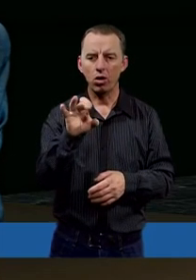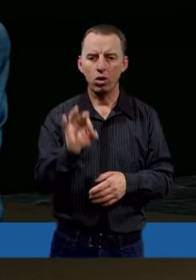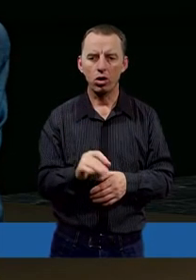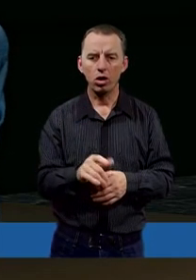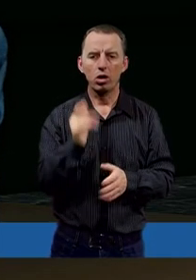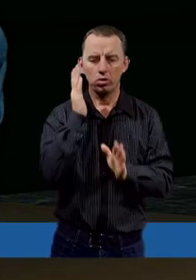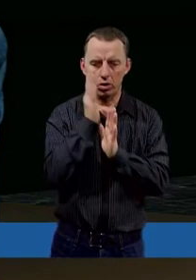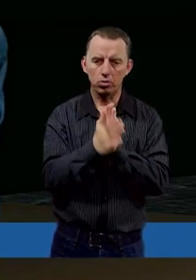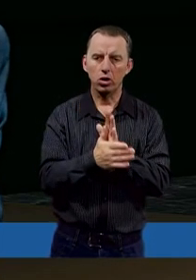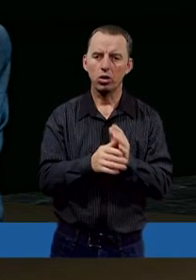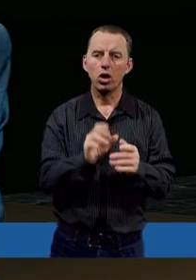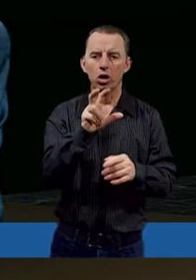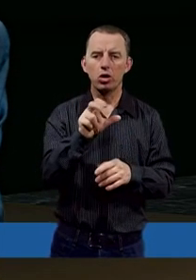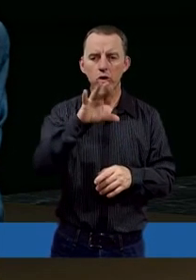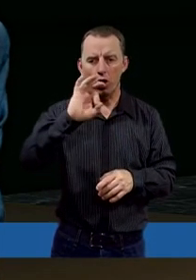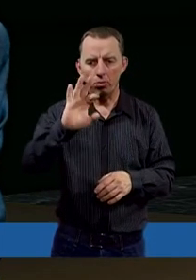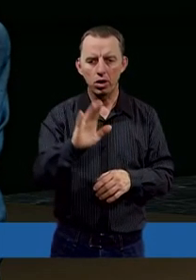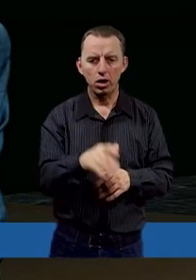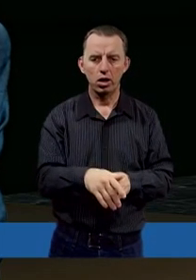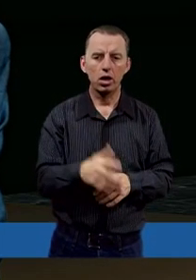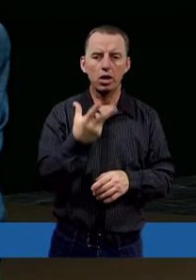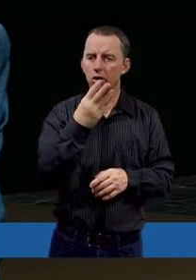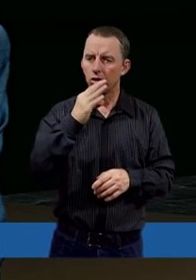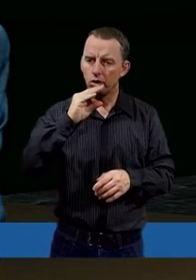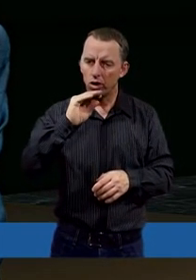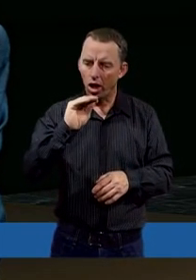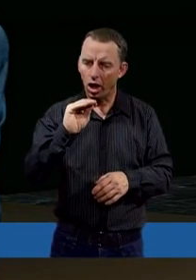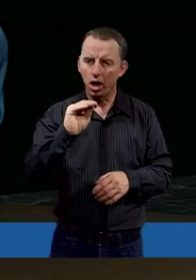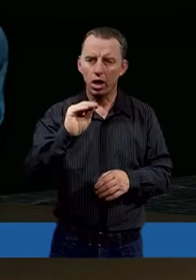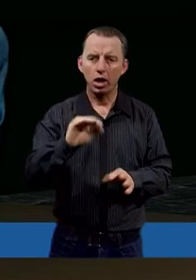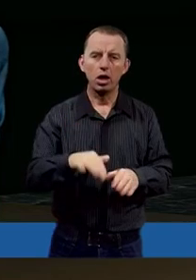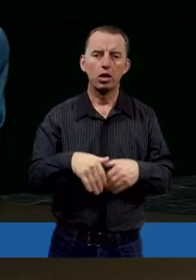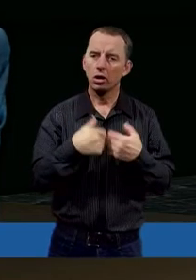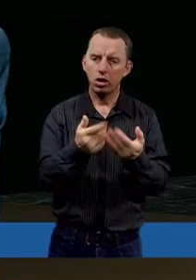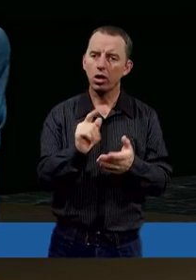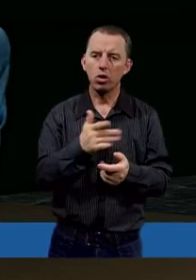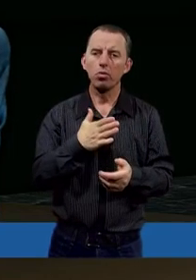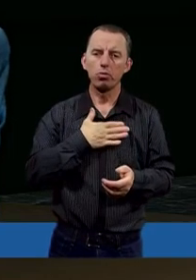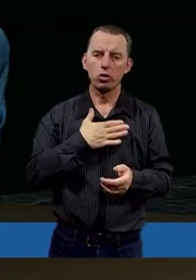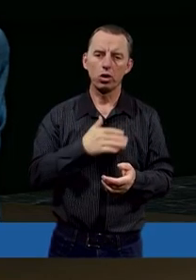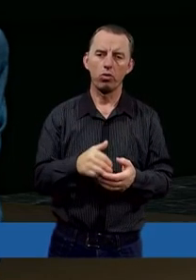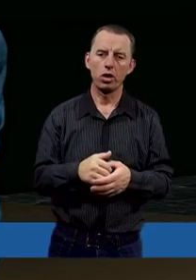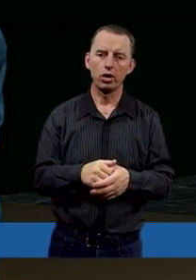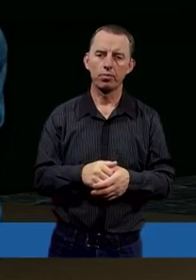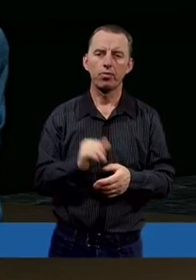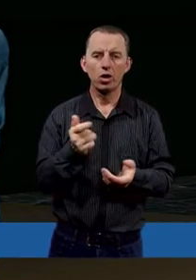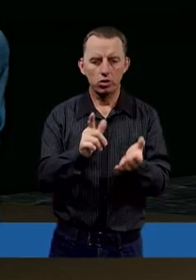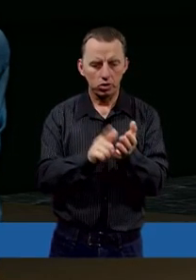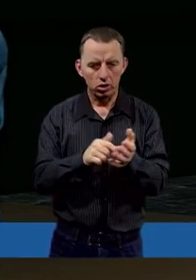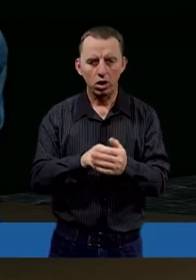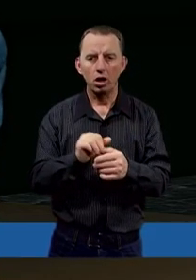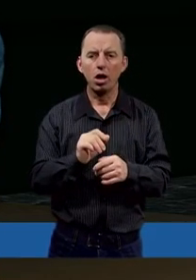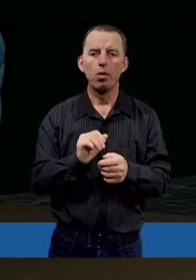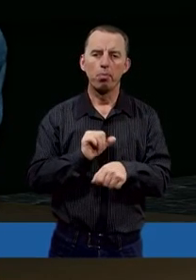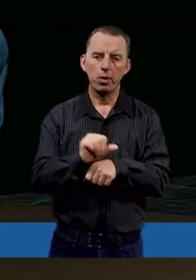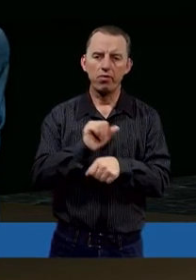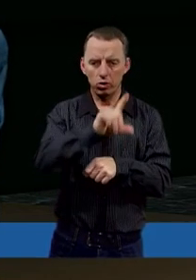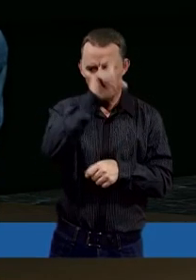tak właśnie dosłownie, czyli Hiob nie zebrał też tego, co posiał. Jak to często bywa z ludźmi,